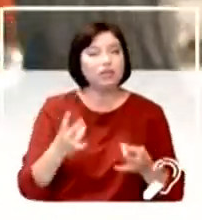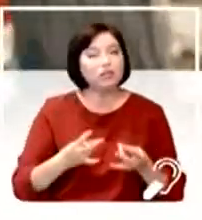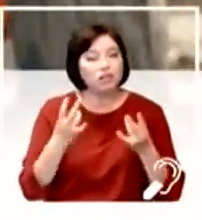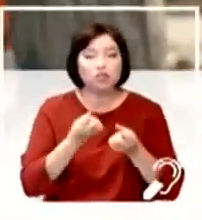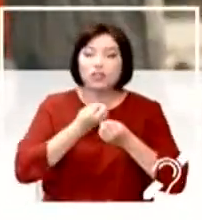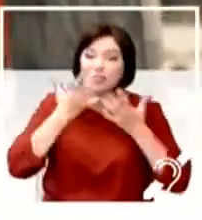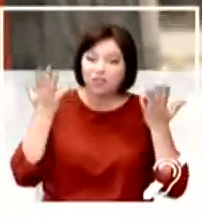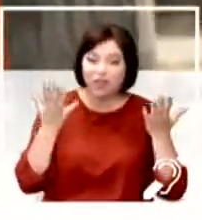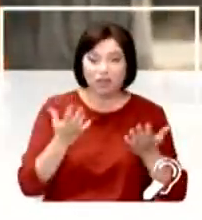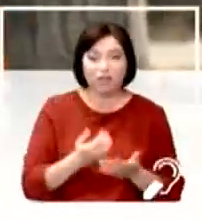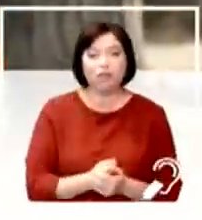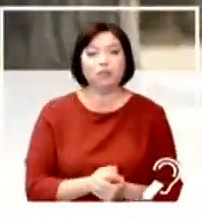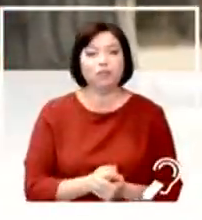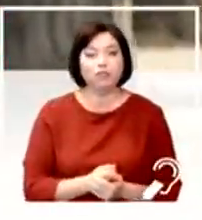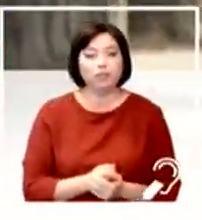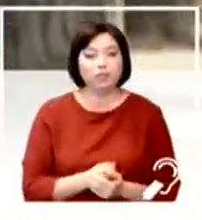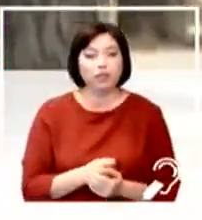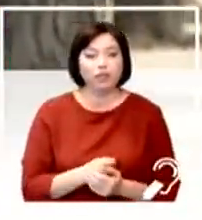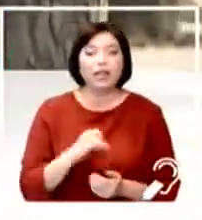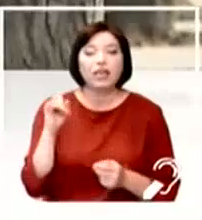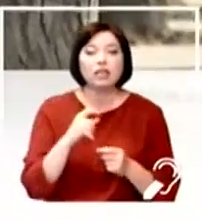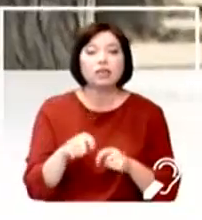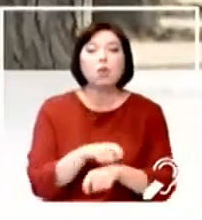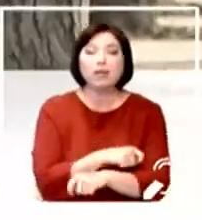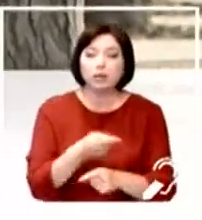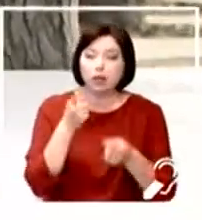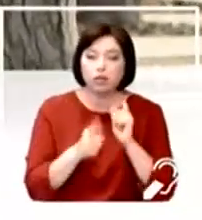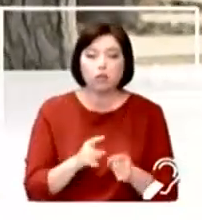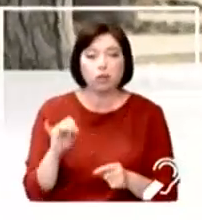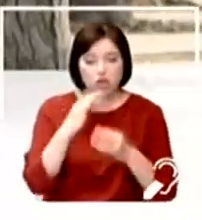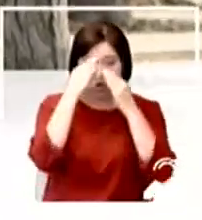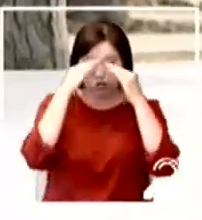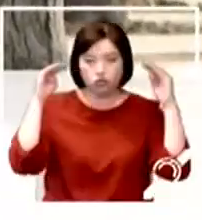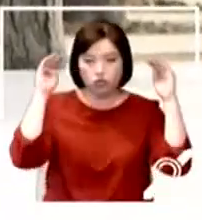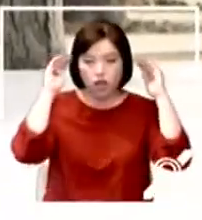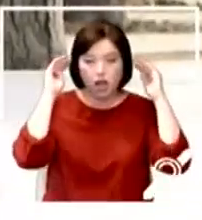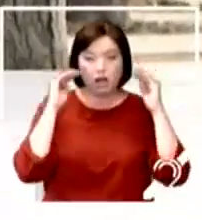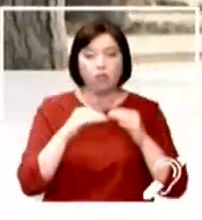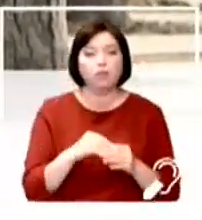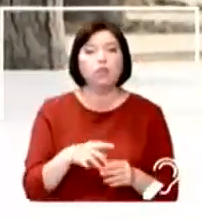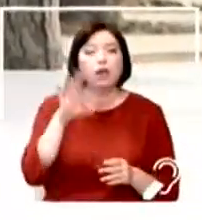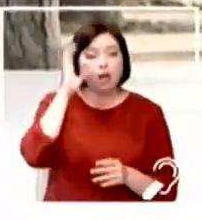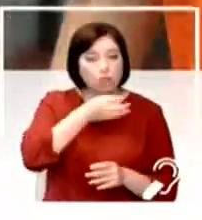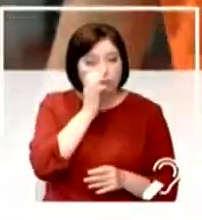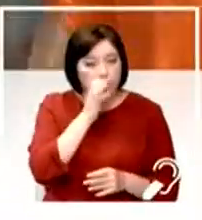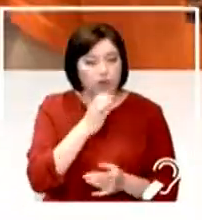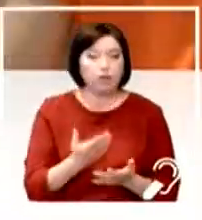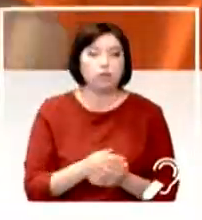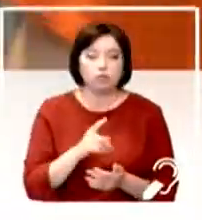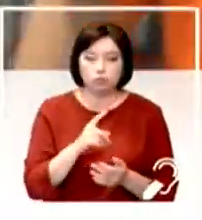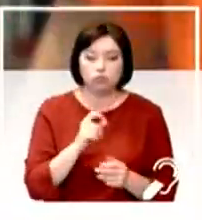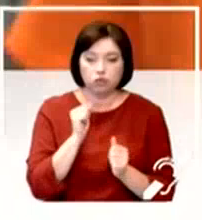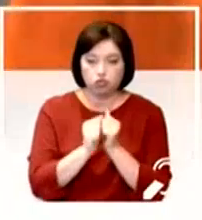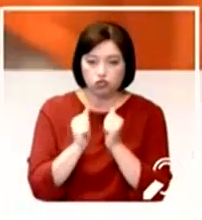culoare deschisă din stofe naturale și purtarea pălăriei, hidratarea regulată